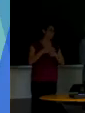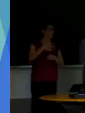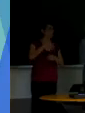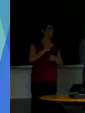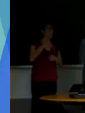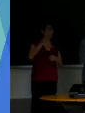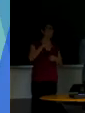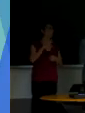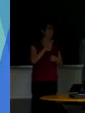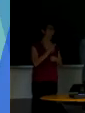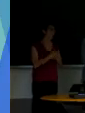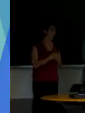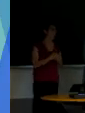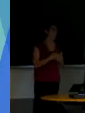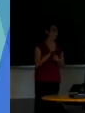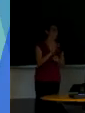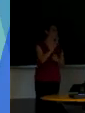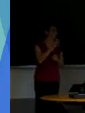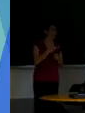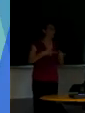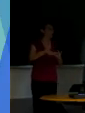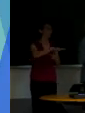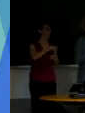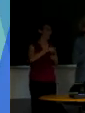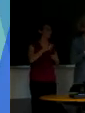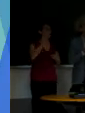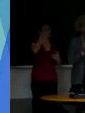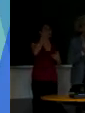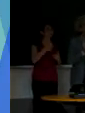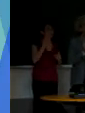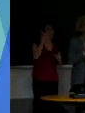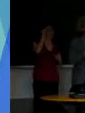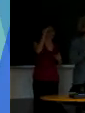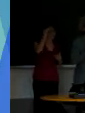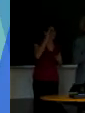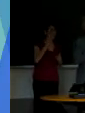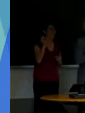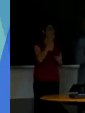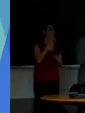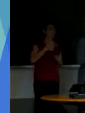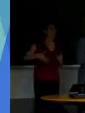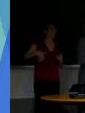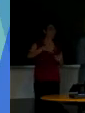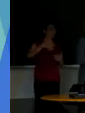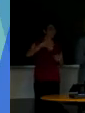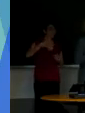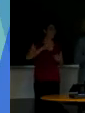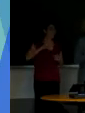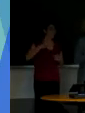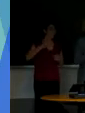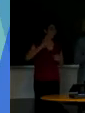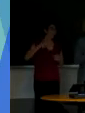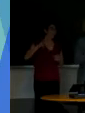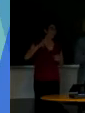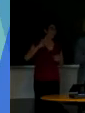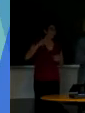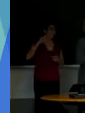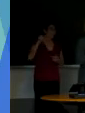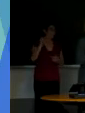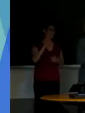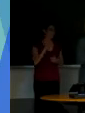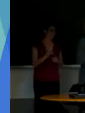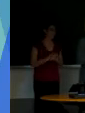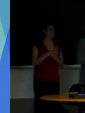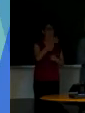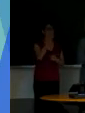ambiti, per esempio nell'intelligenza artificiale oppure nel campo del metaverso e dell'identità digitale. Quindi questo per dire, insomma, che